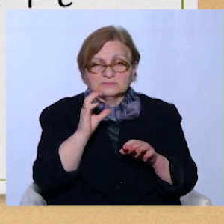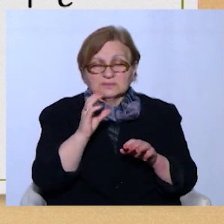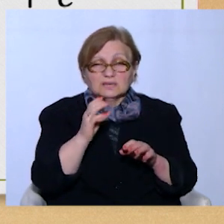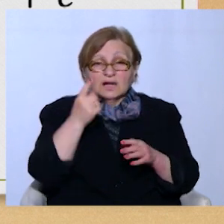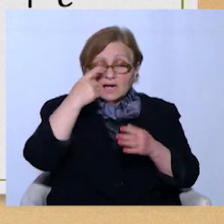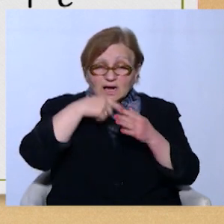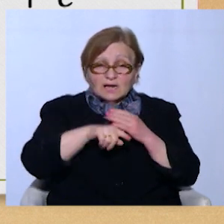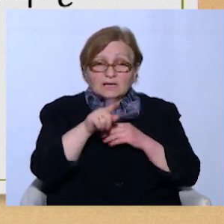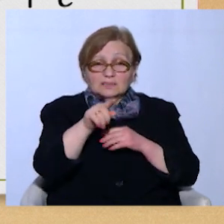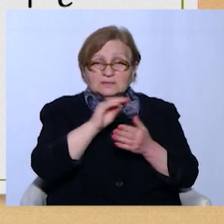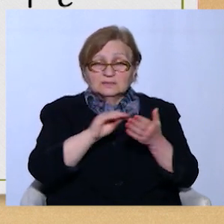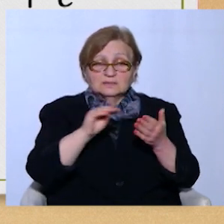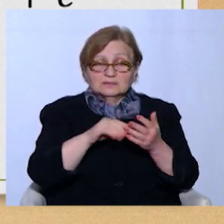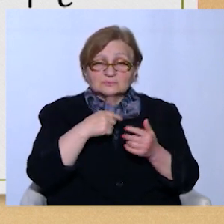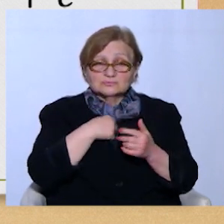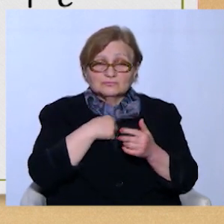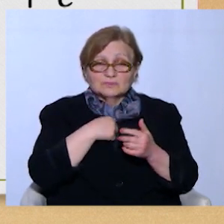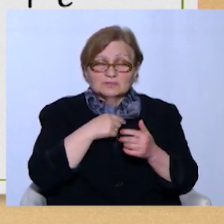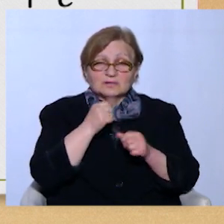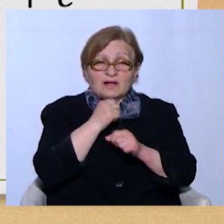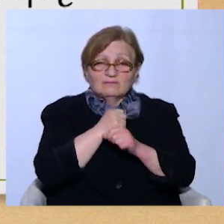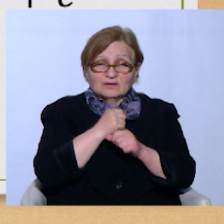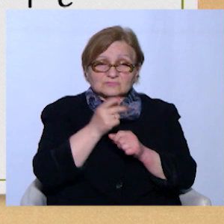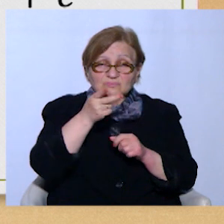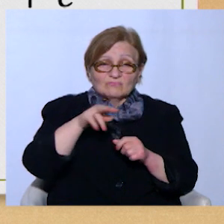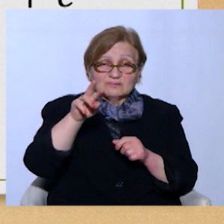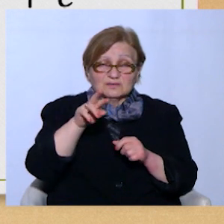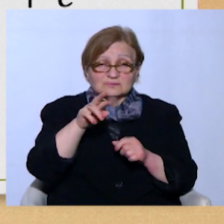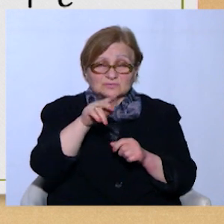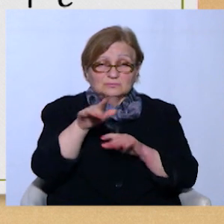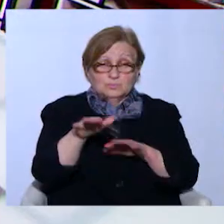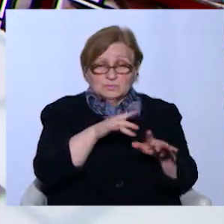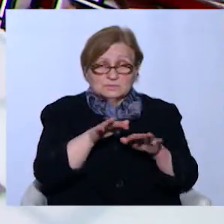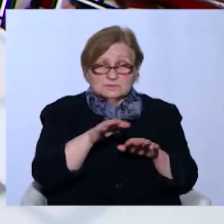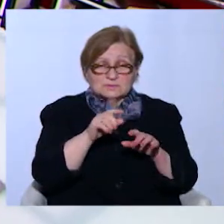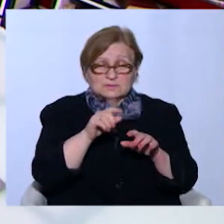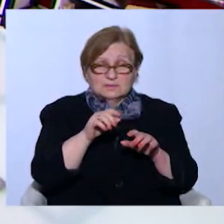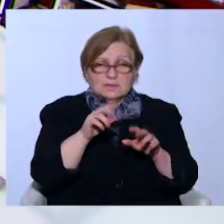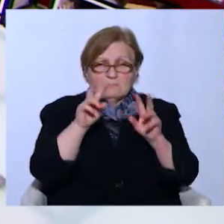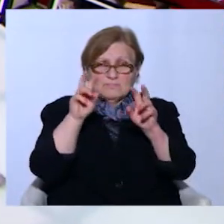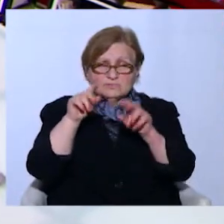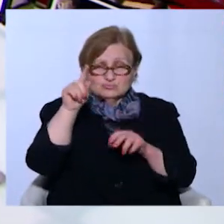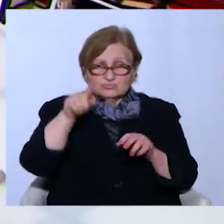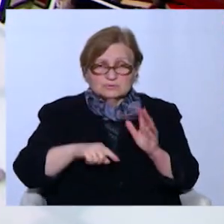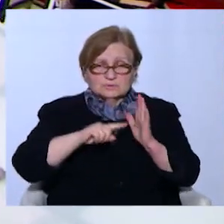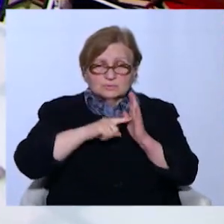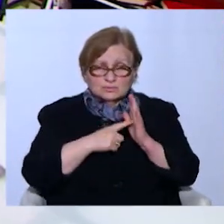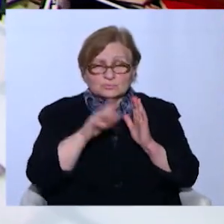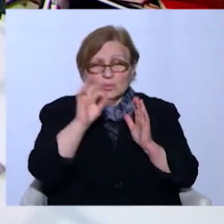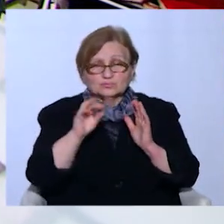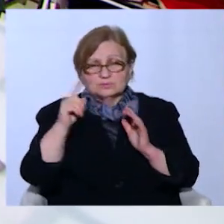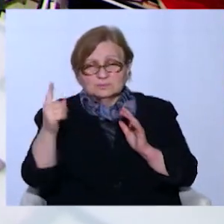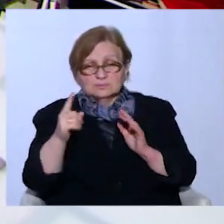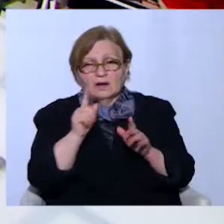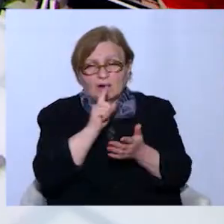პირობაში ფაქტობრივად წერია, რომ ჩვენი შექმნილი კვადრატული ფუნქციის მნიშვნელობების ნამრავლი 0-ში და 1-ში